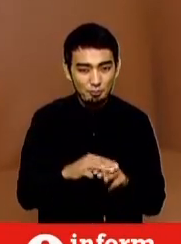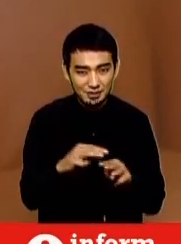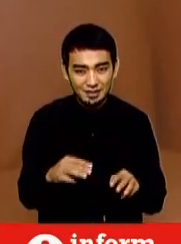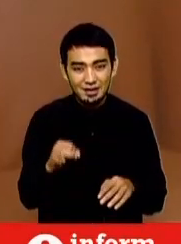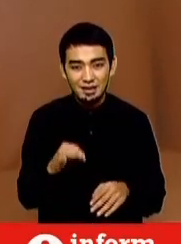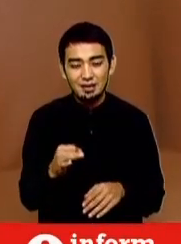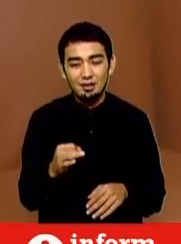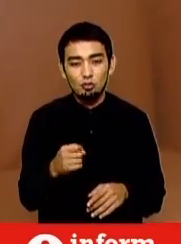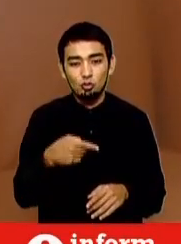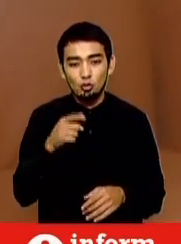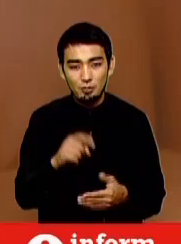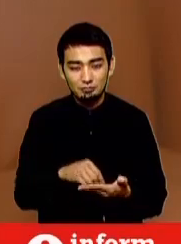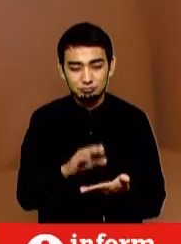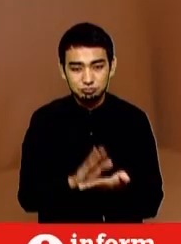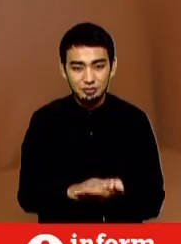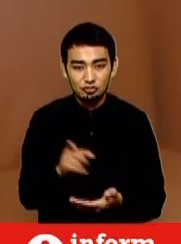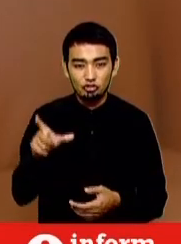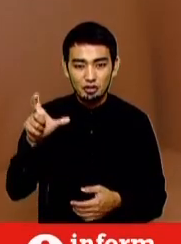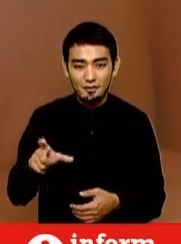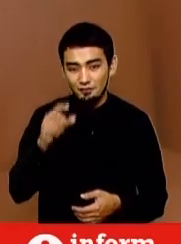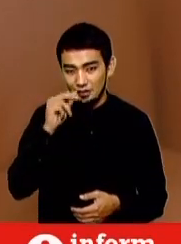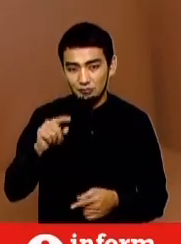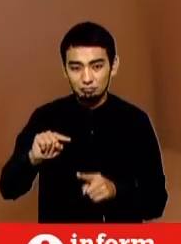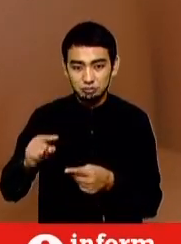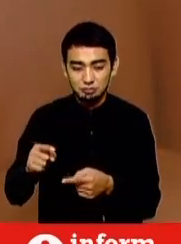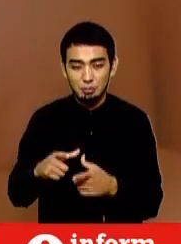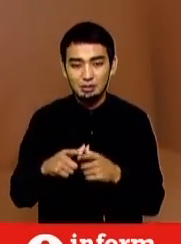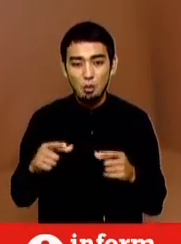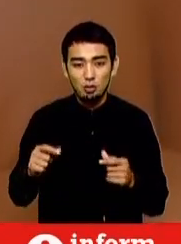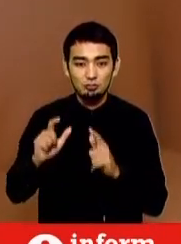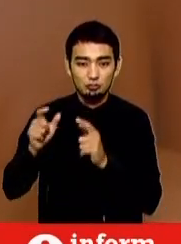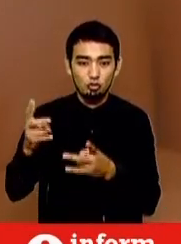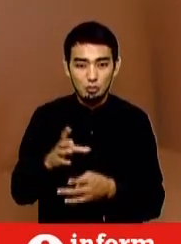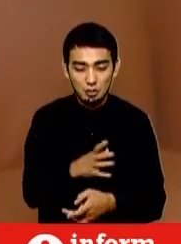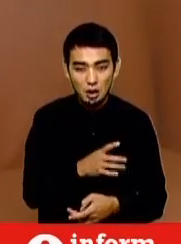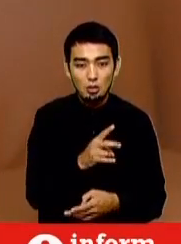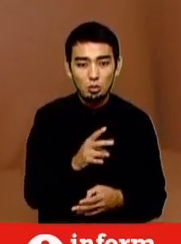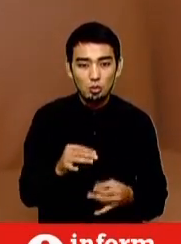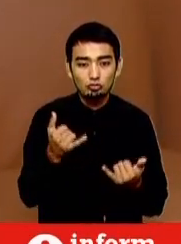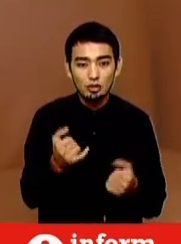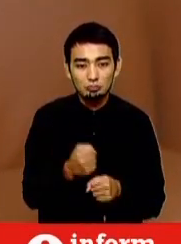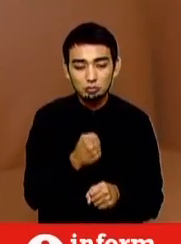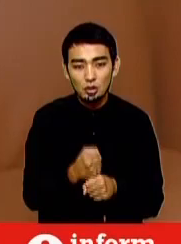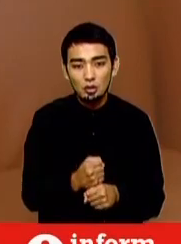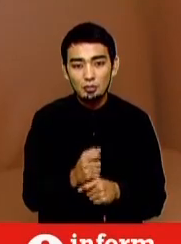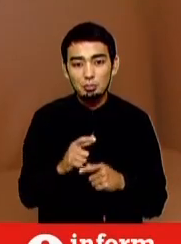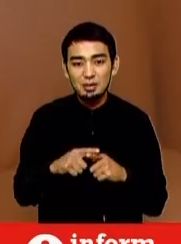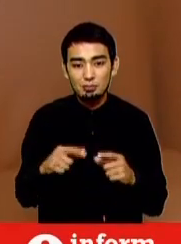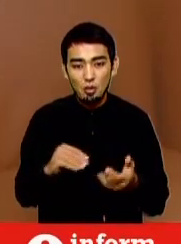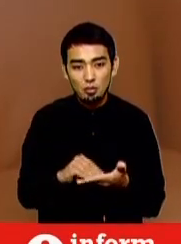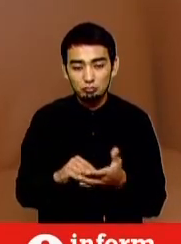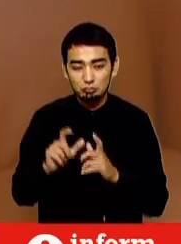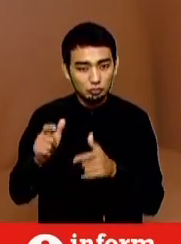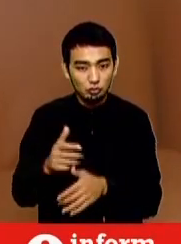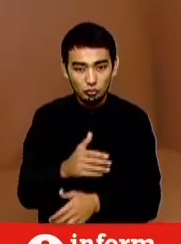шығыс хат нөмірімен осындай күдіктіні ұстау туралы хат жолдау керек еді. Бірақ та бізге ондай хаттың ілеспе хаттарын көрсеткен